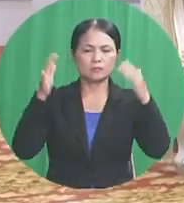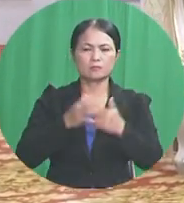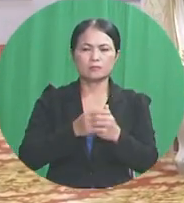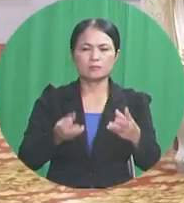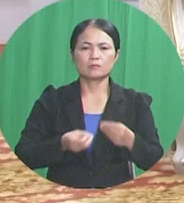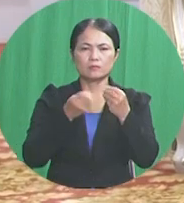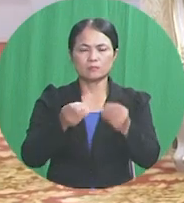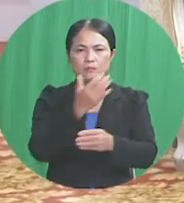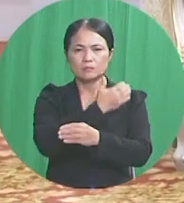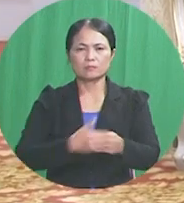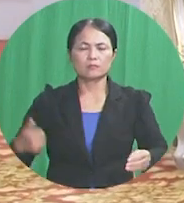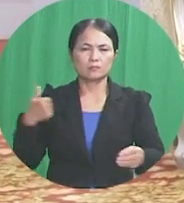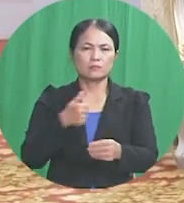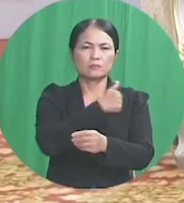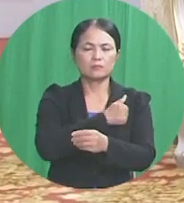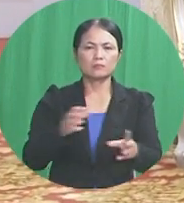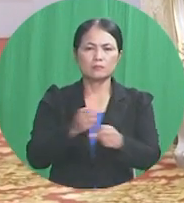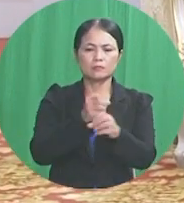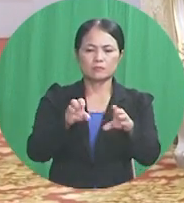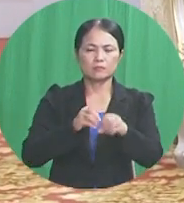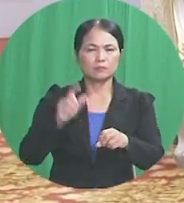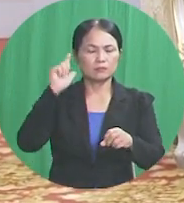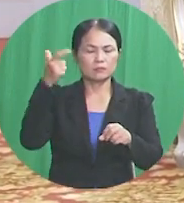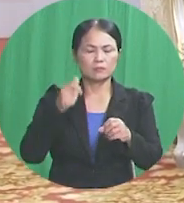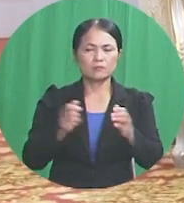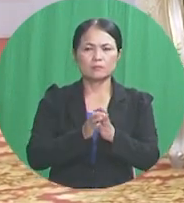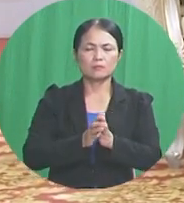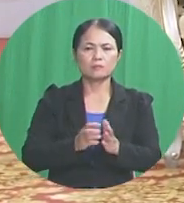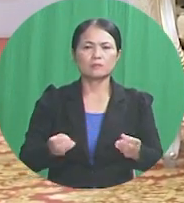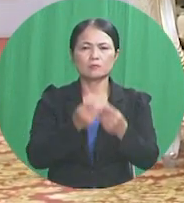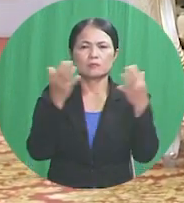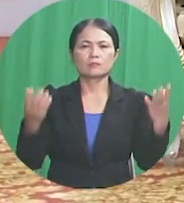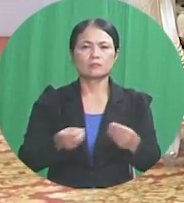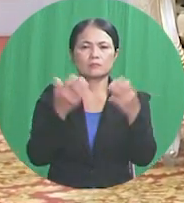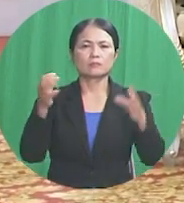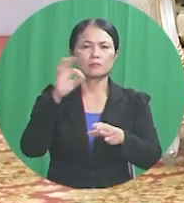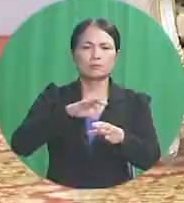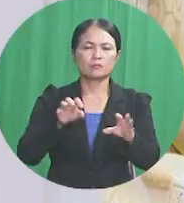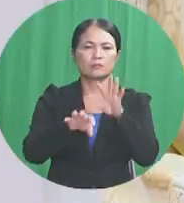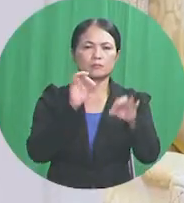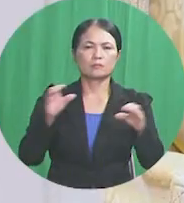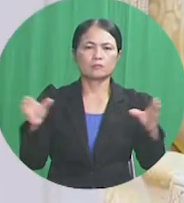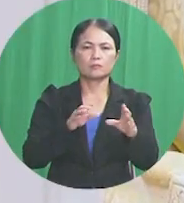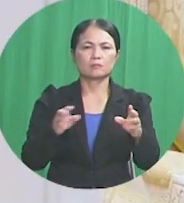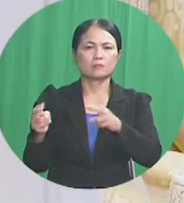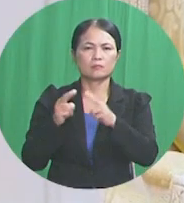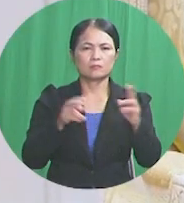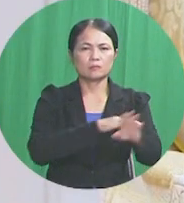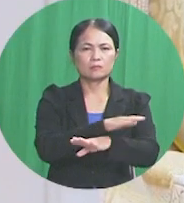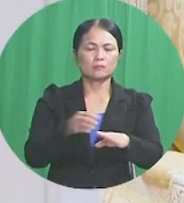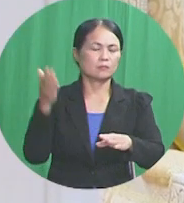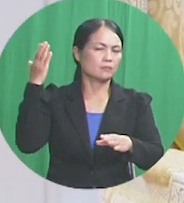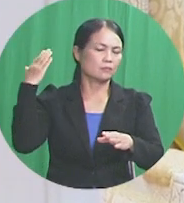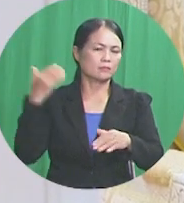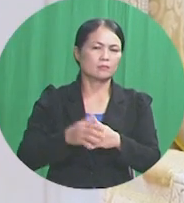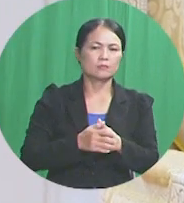ជូនចំពោះសម្ដេចតេជោដែលបានទទួលជោគជ័យយ៉ាងភ្លុកទឹកភ្លុកដីពីការបោះឆ្នោតជ្រើសរើសក្រុមប្រឹក្សាឃុំសង្កាត់កន្លងម